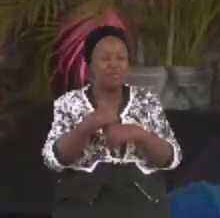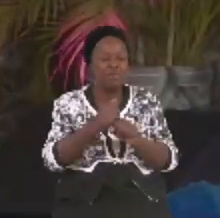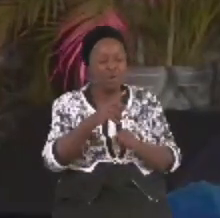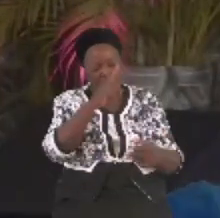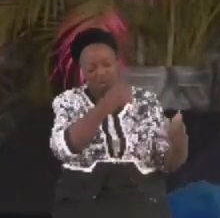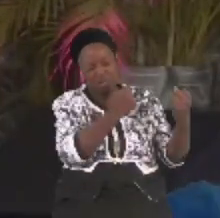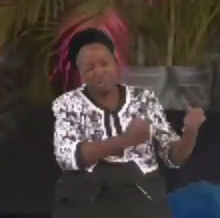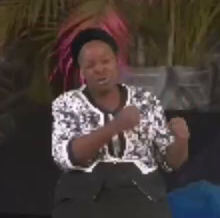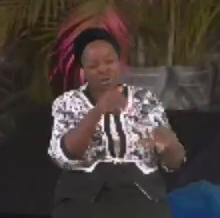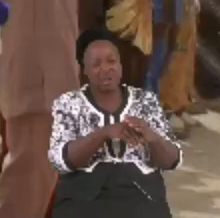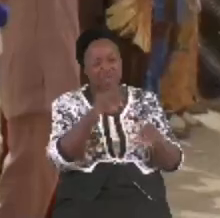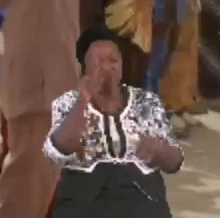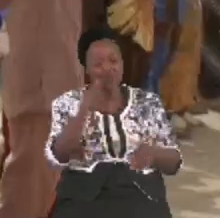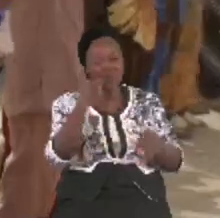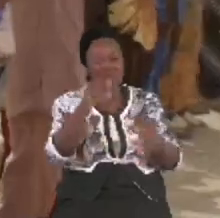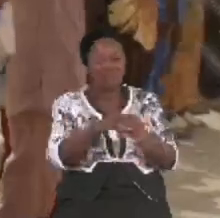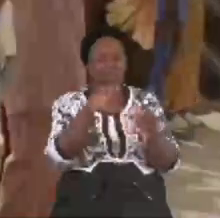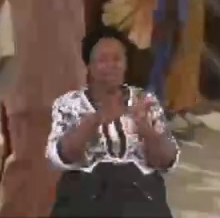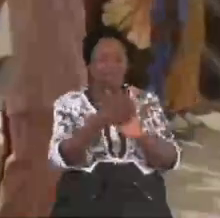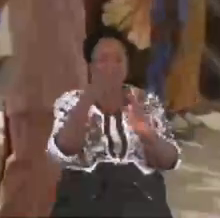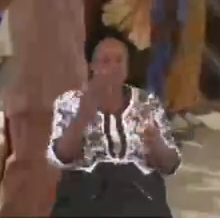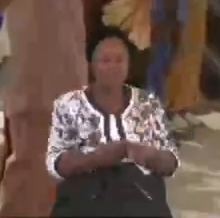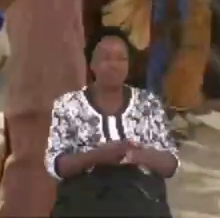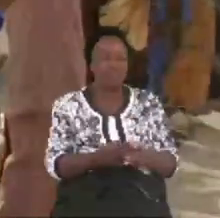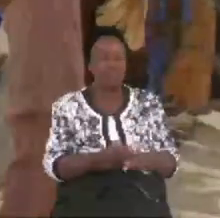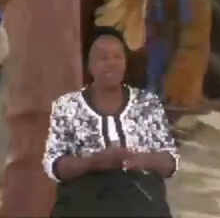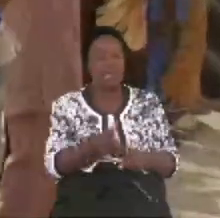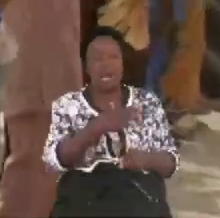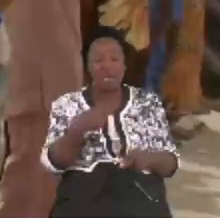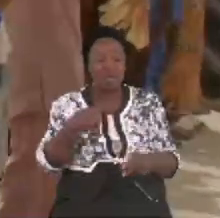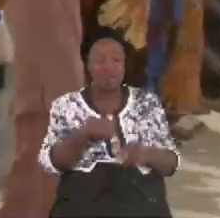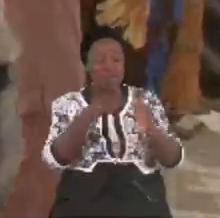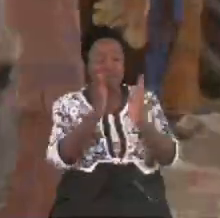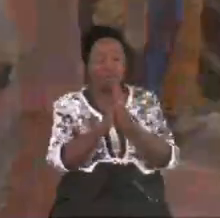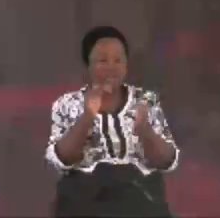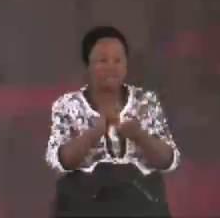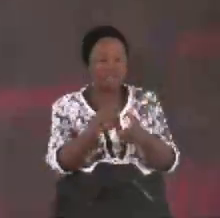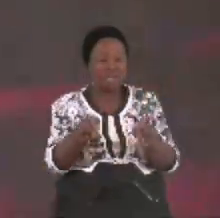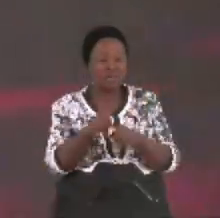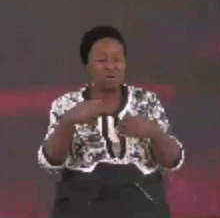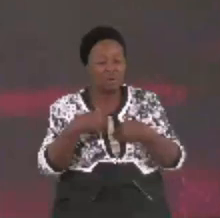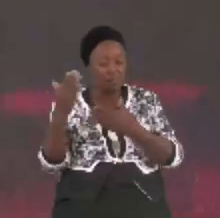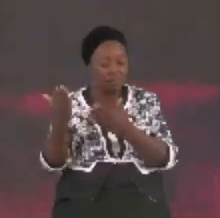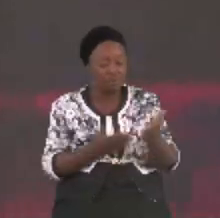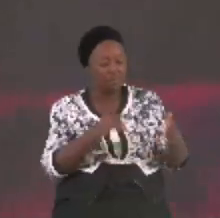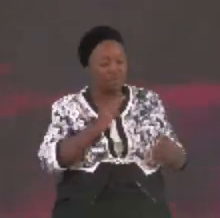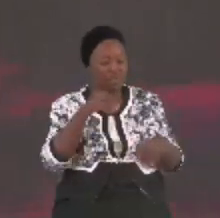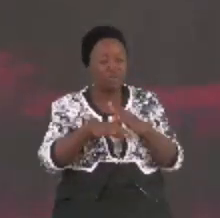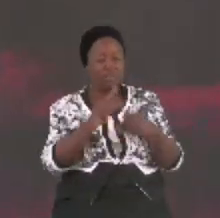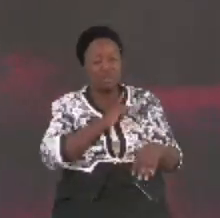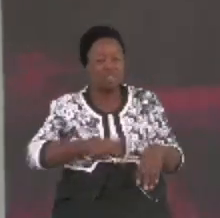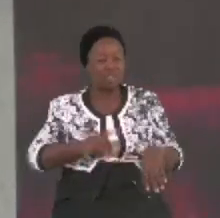en toi au nom de Jésus. Et nous prions, comme tu nous as amenés dans le